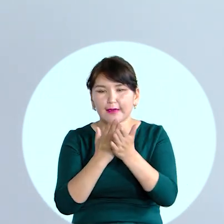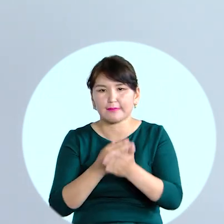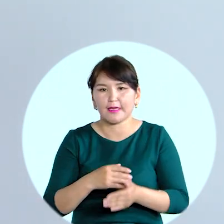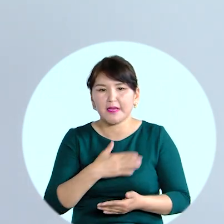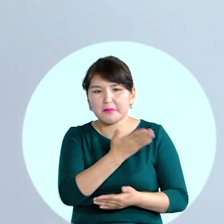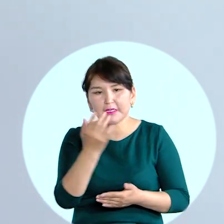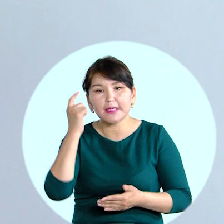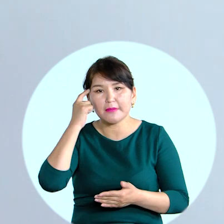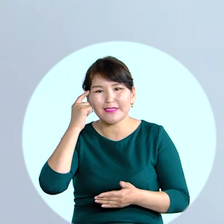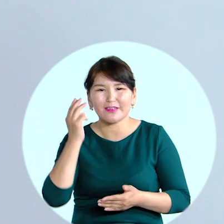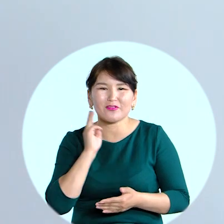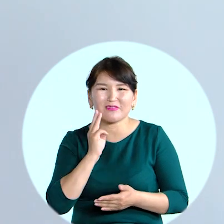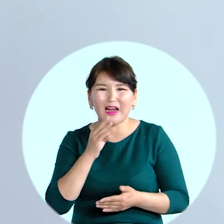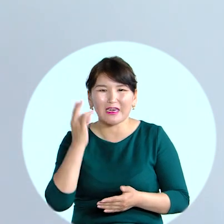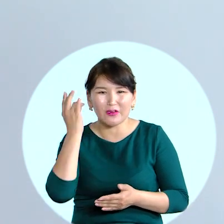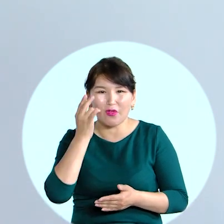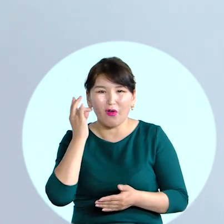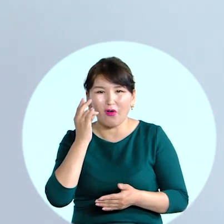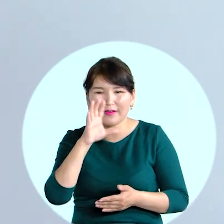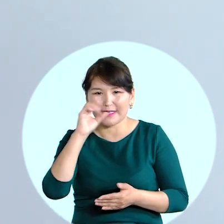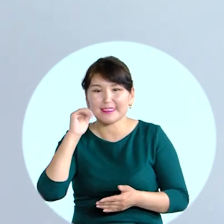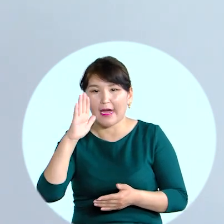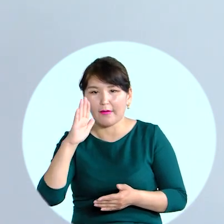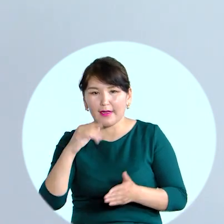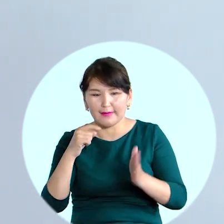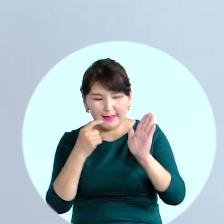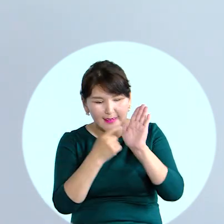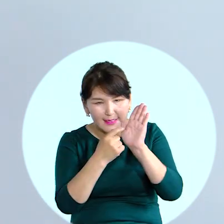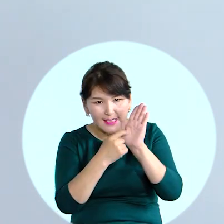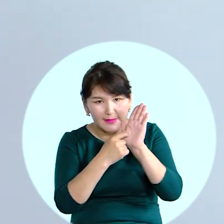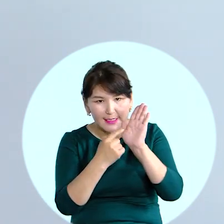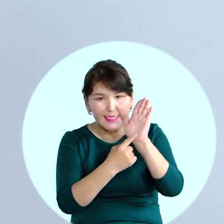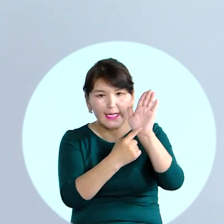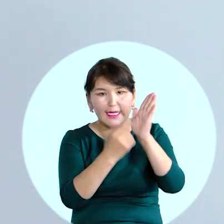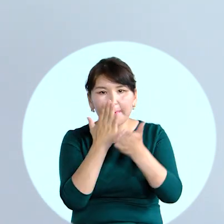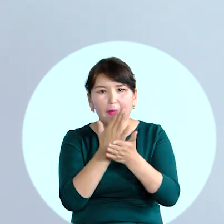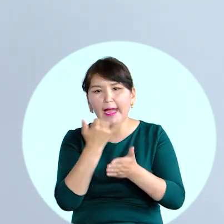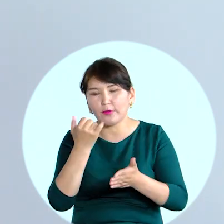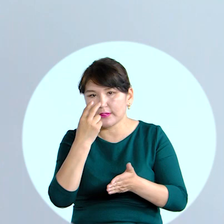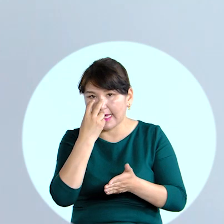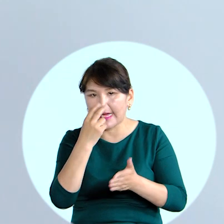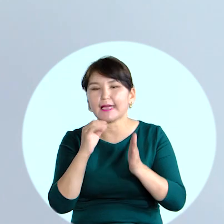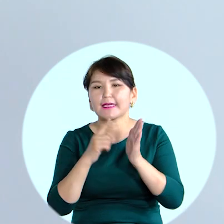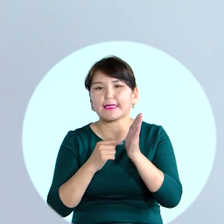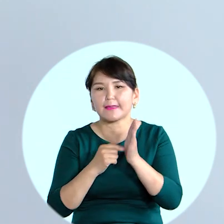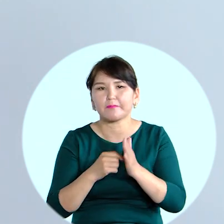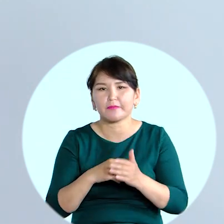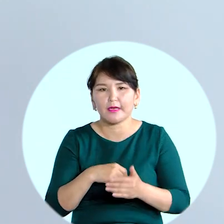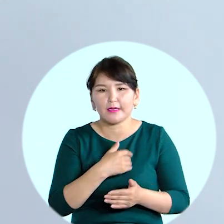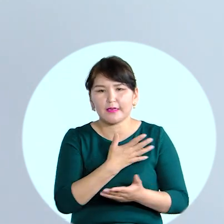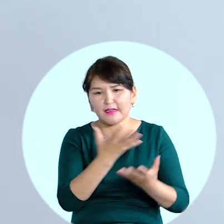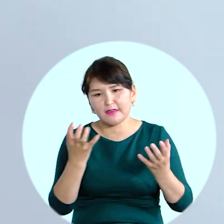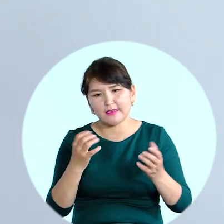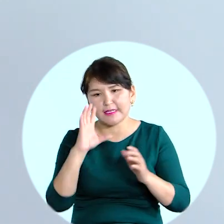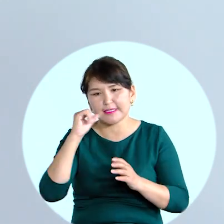мэддэг шар канистр, цагаан канистр, цинхэр сав, ногоон сав энэ бүх савнууд дээр тэмдэглэгээ байна уу гэдгийг харах хэрэгтэй. Тэгэхээр хийх